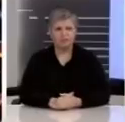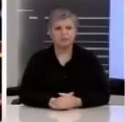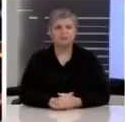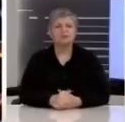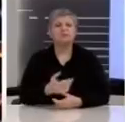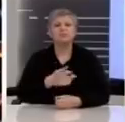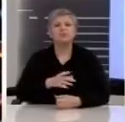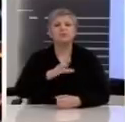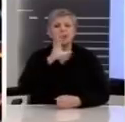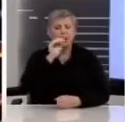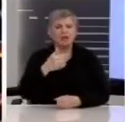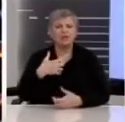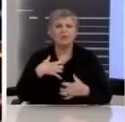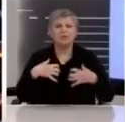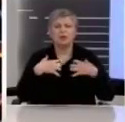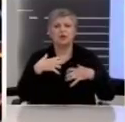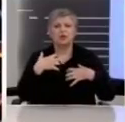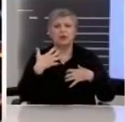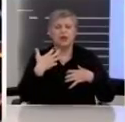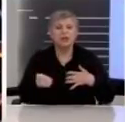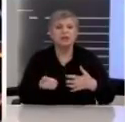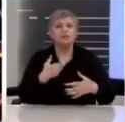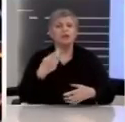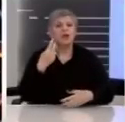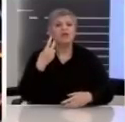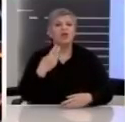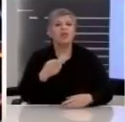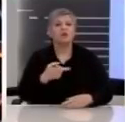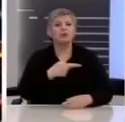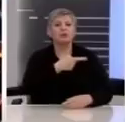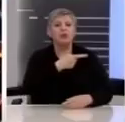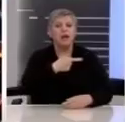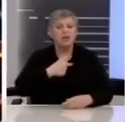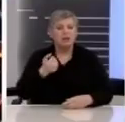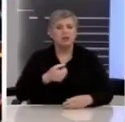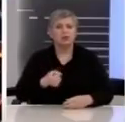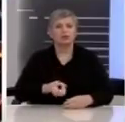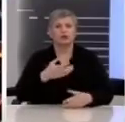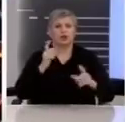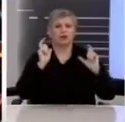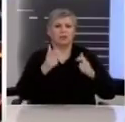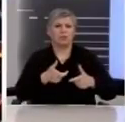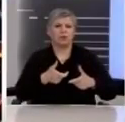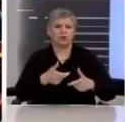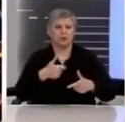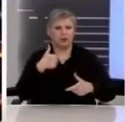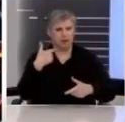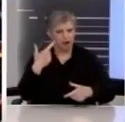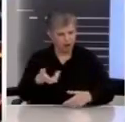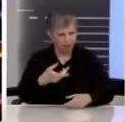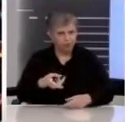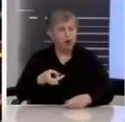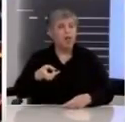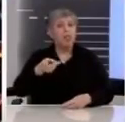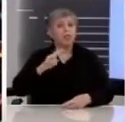Περίμενα με αγωνία αν ο αρχηγός της αξιωματικής αντιπολίτευσης θα ξαναπάρει το λόγο, έστω και αργά, για να δώσει μια